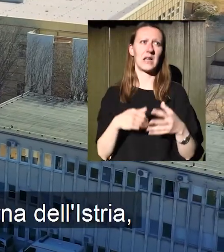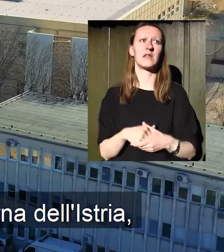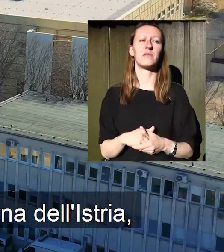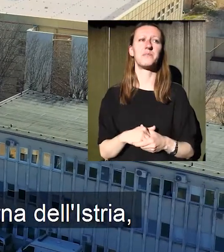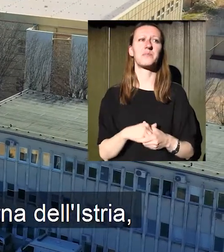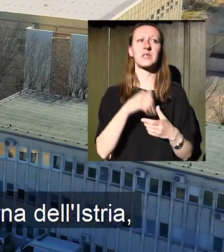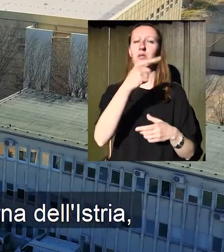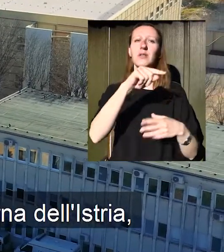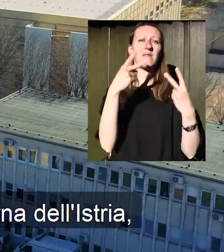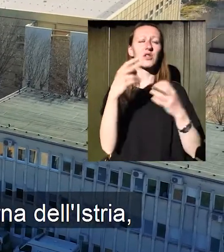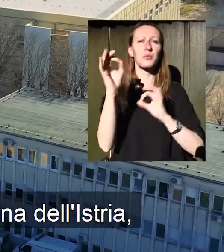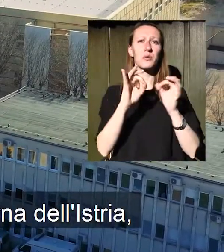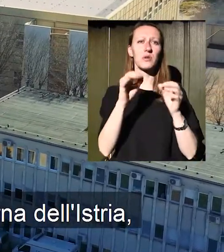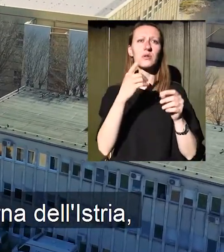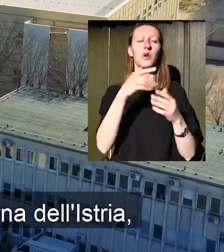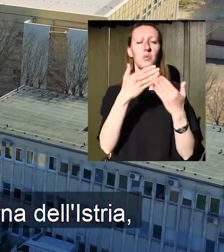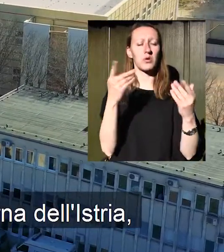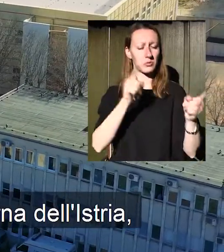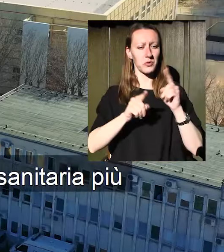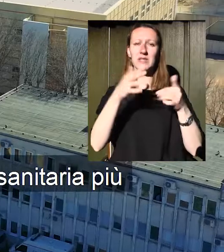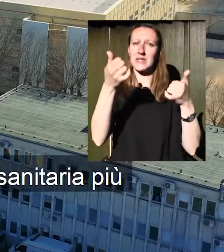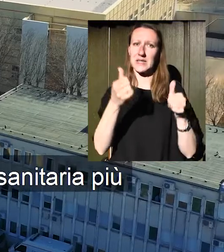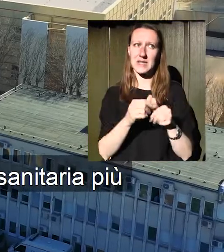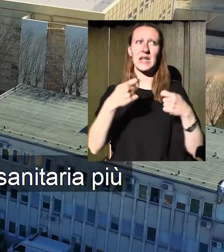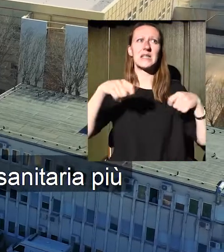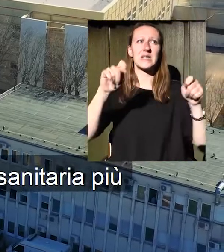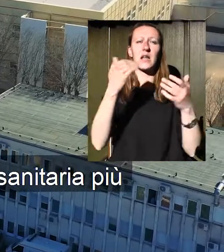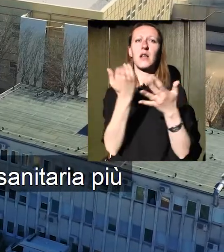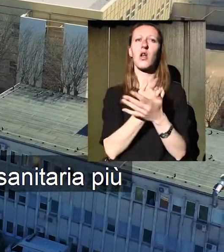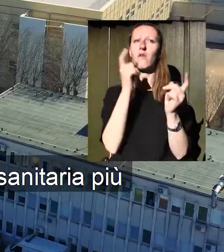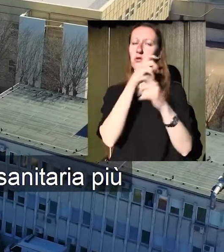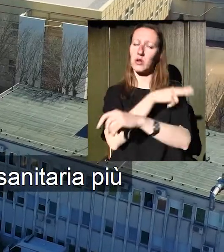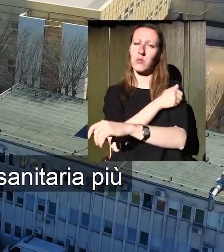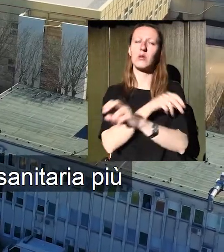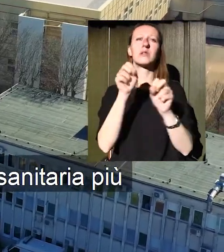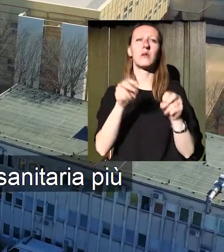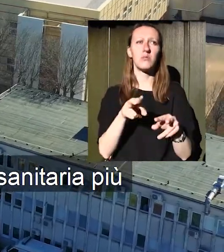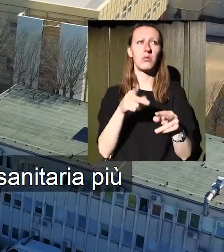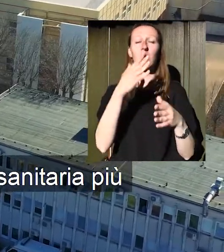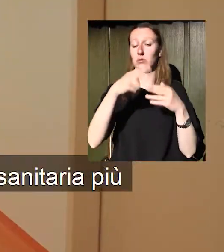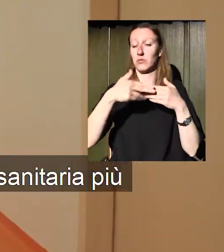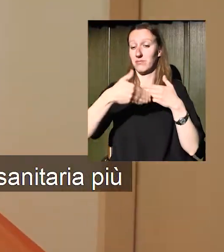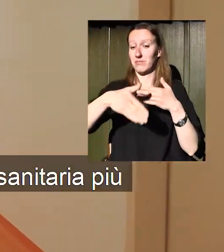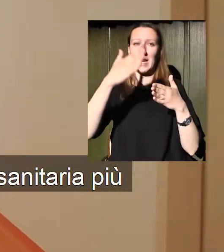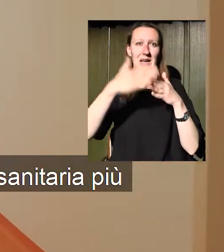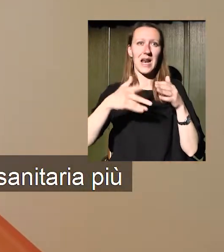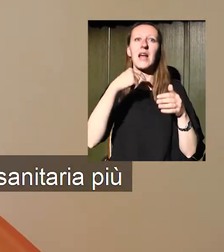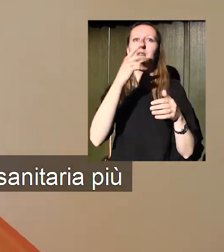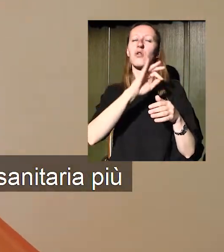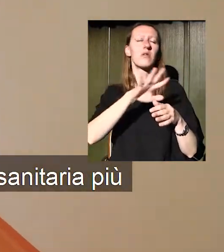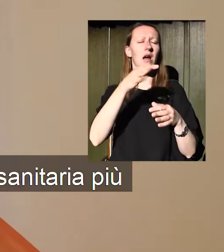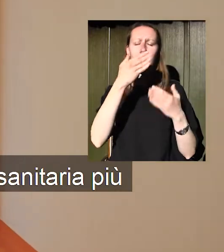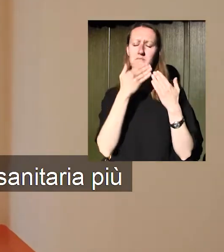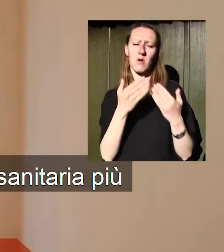Jedan od najvažnijih projekata u modernoj povijesti Istre, izgradnja nove opće bolnice Pula, privodi se kraju. Riječ je o